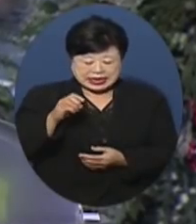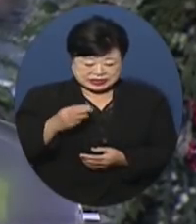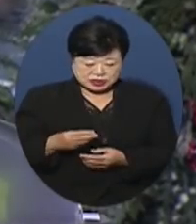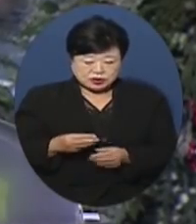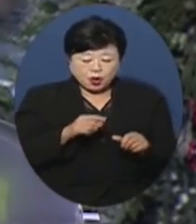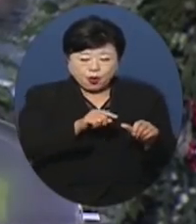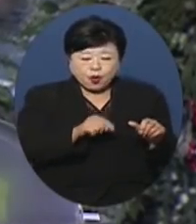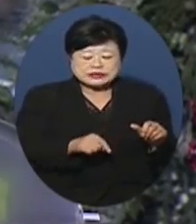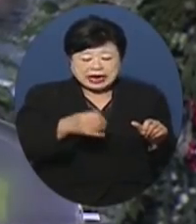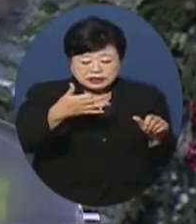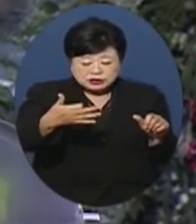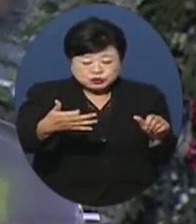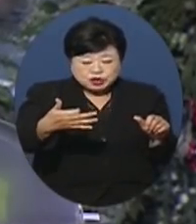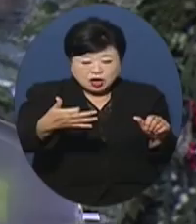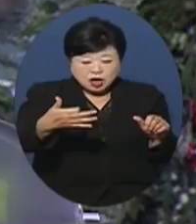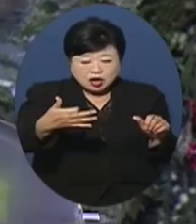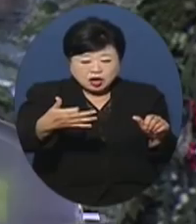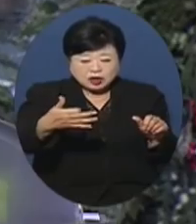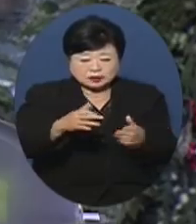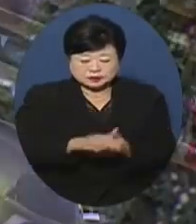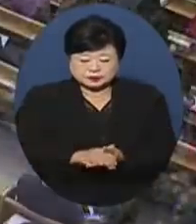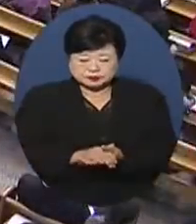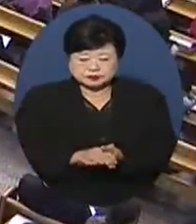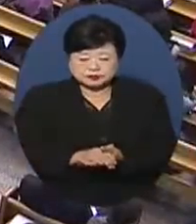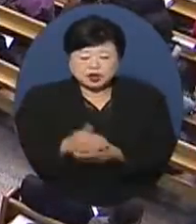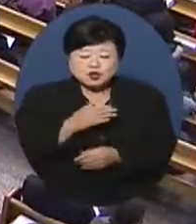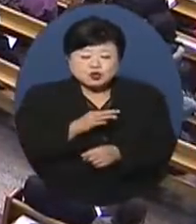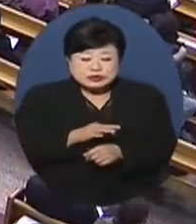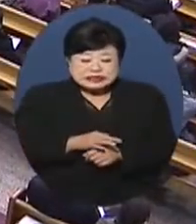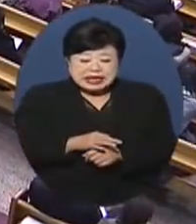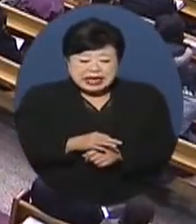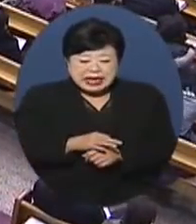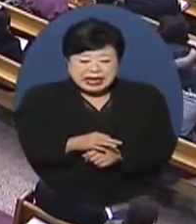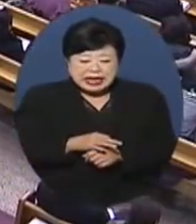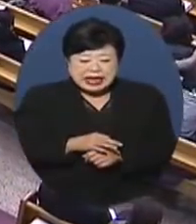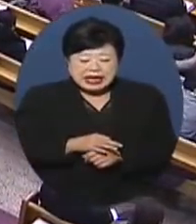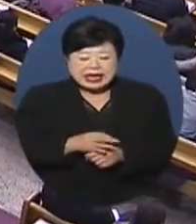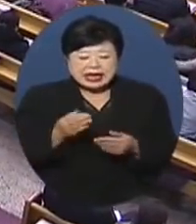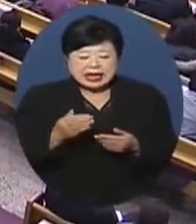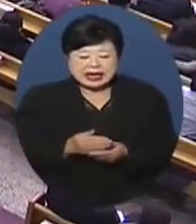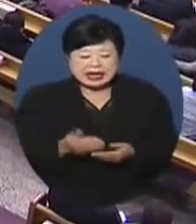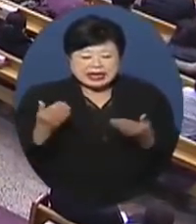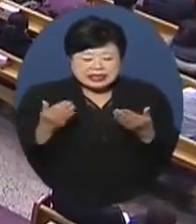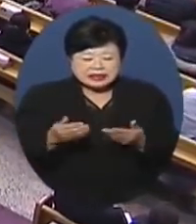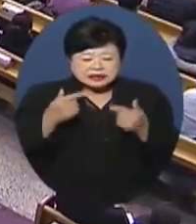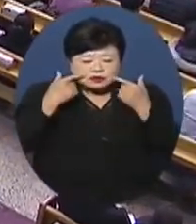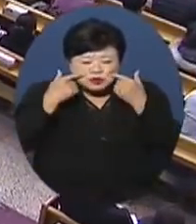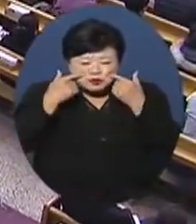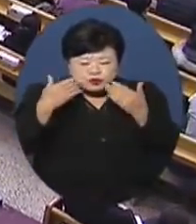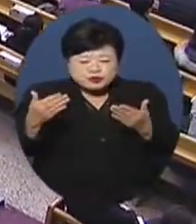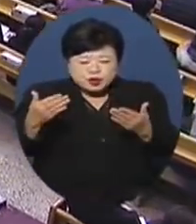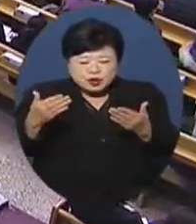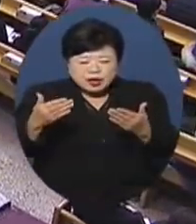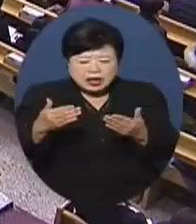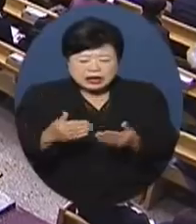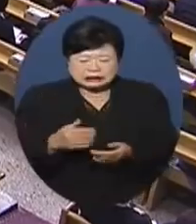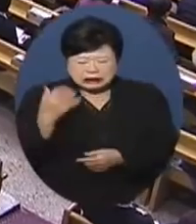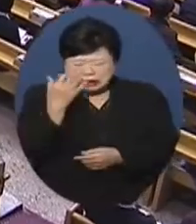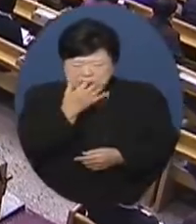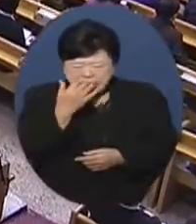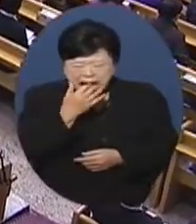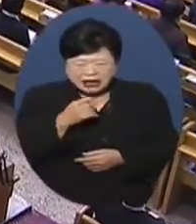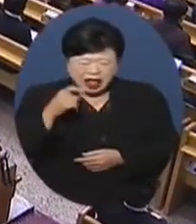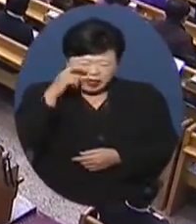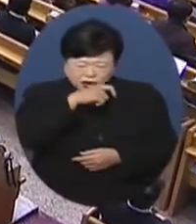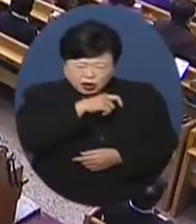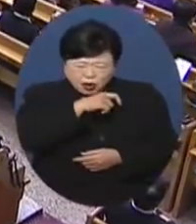갈라디아서 5장 19절에서 21절에 보면 육체의 일은 분명하니 곧 음행과 더러운